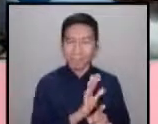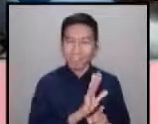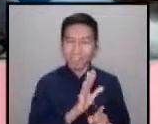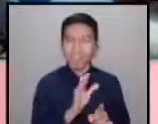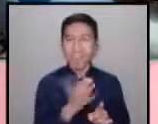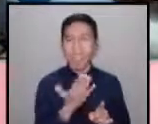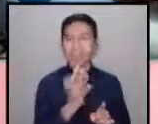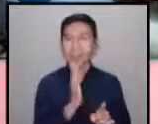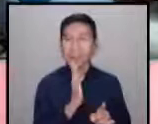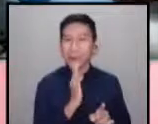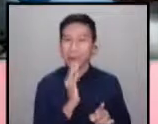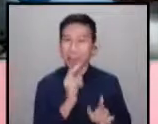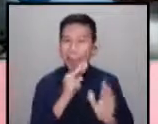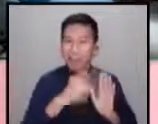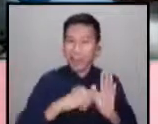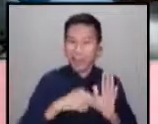correctly.